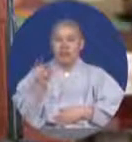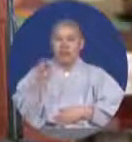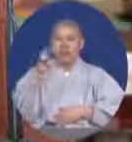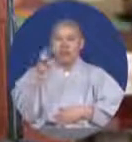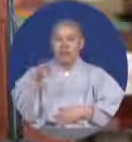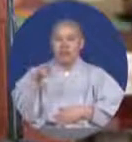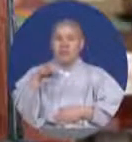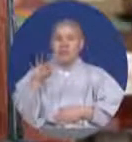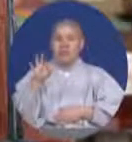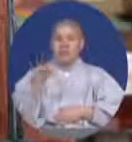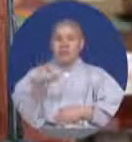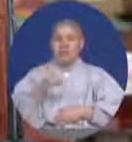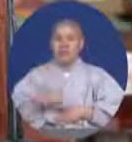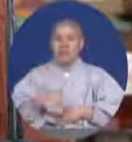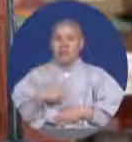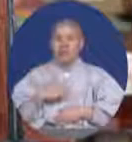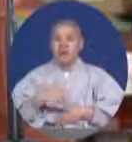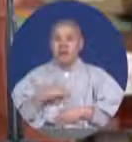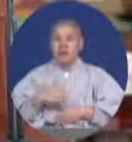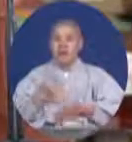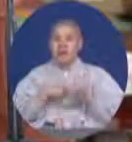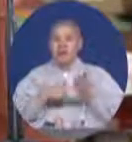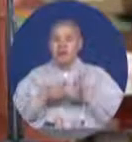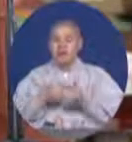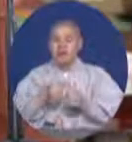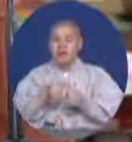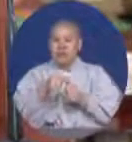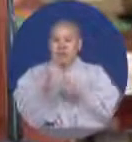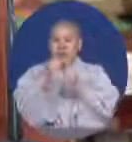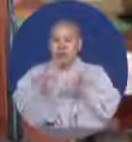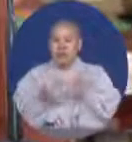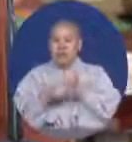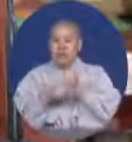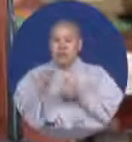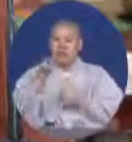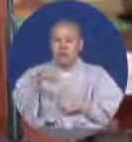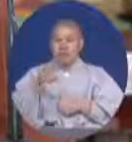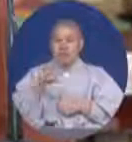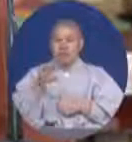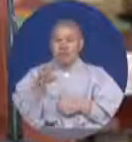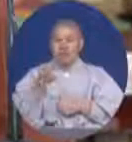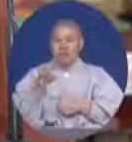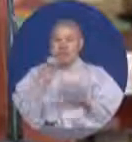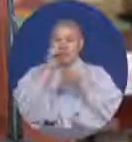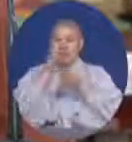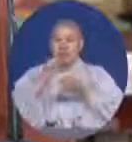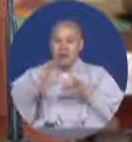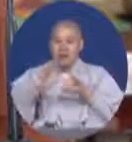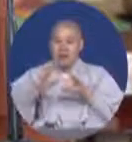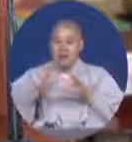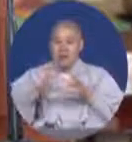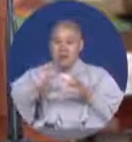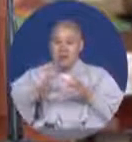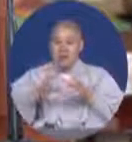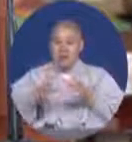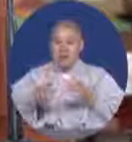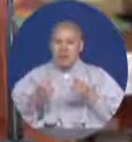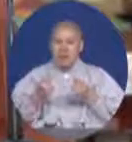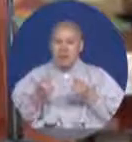무생을 알도록 인도하는 게 그게 천도다. 그게 무생이 극락이요. 그게. 그 무생이